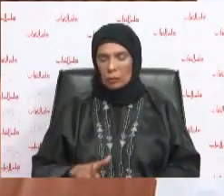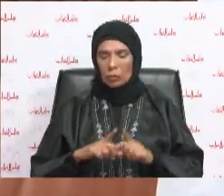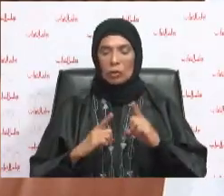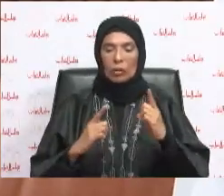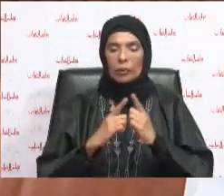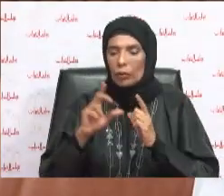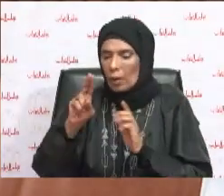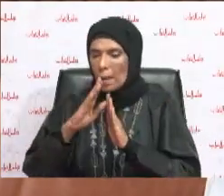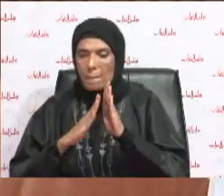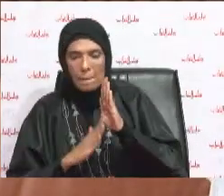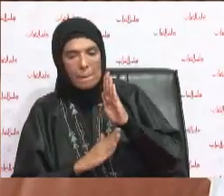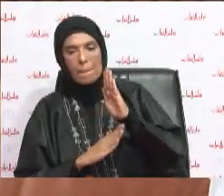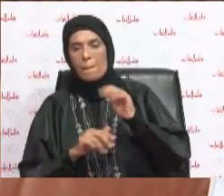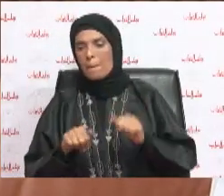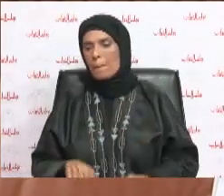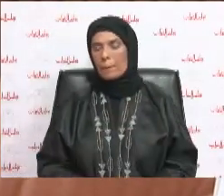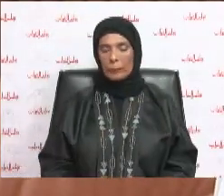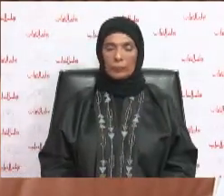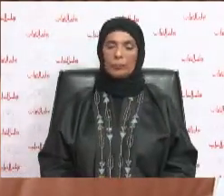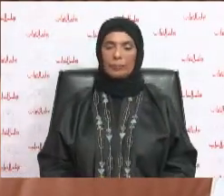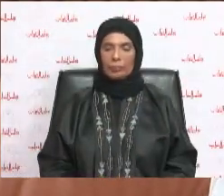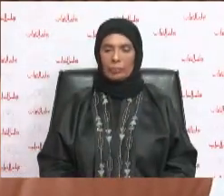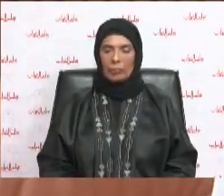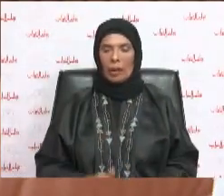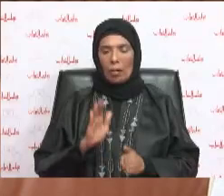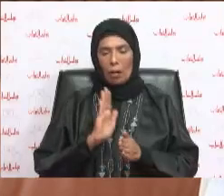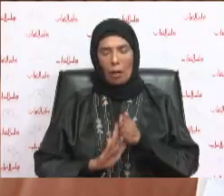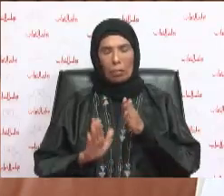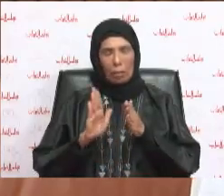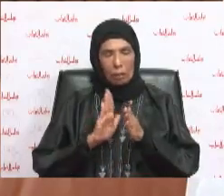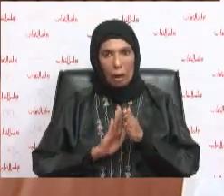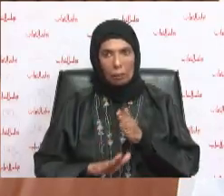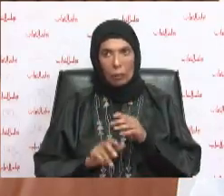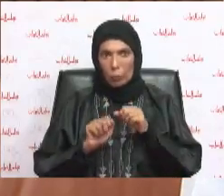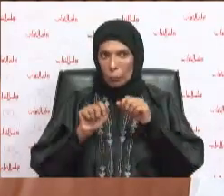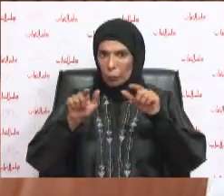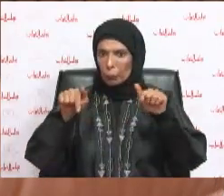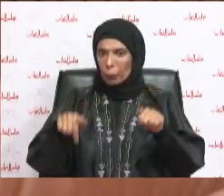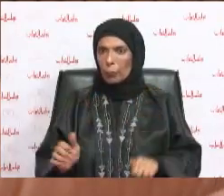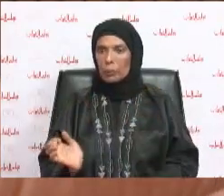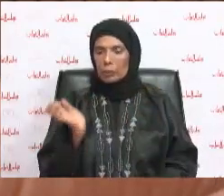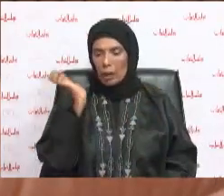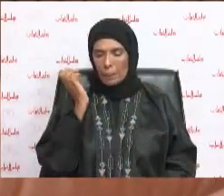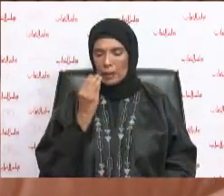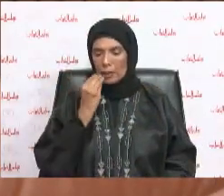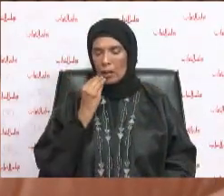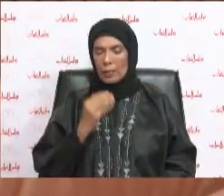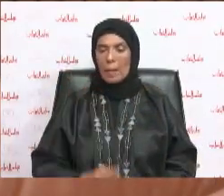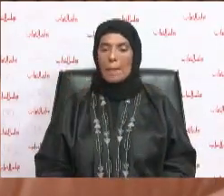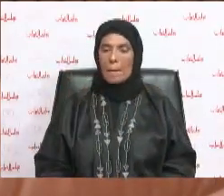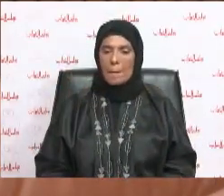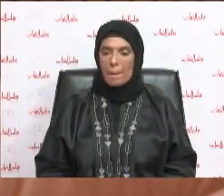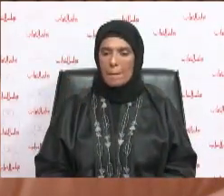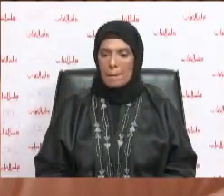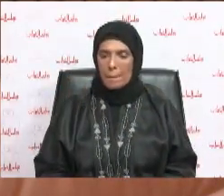هذا التقرير تندر ب يعني خطر حقيقي في موضوع الأمن الغذائي، وعلى